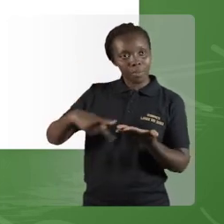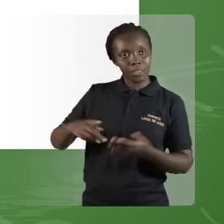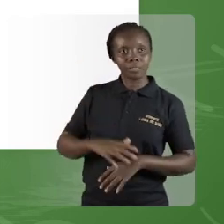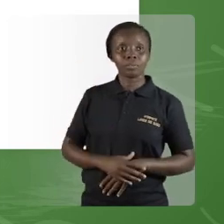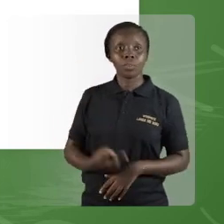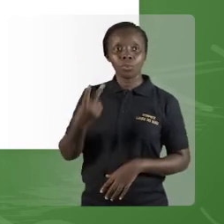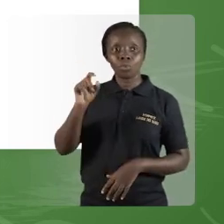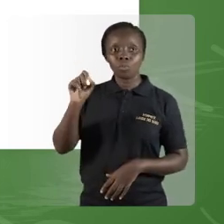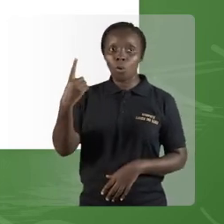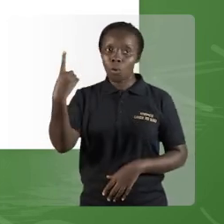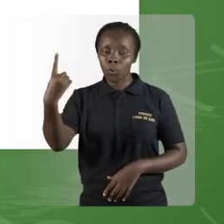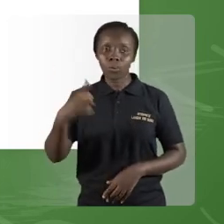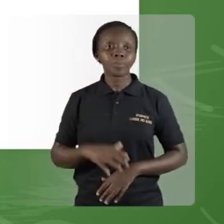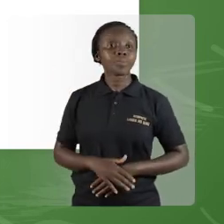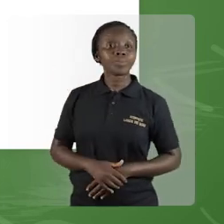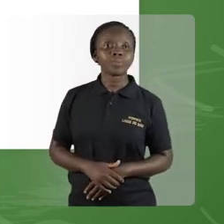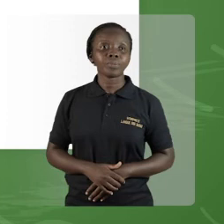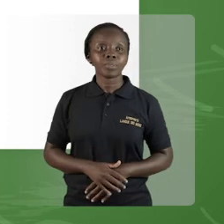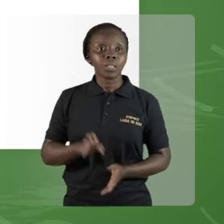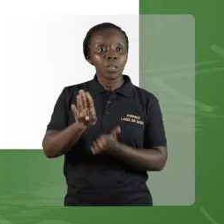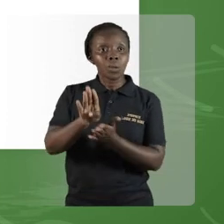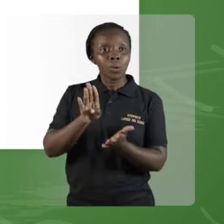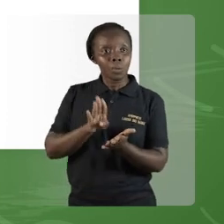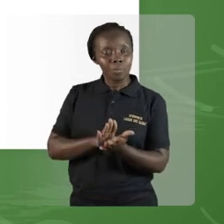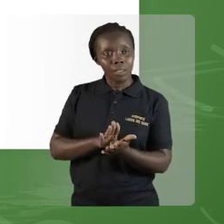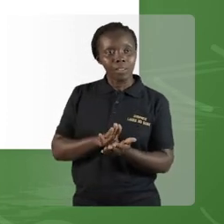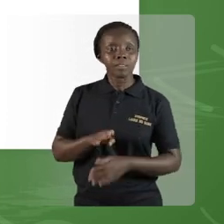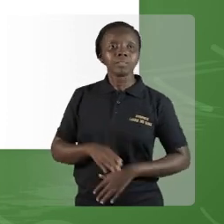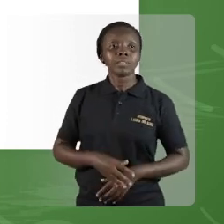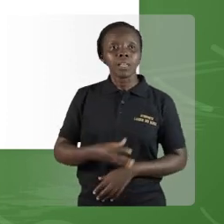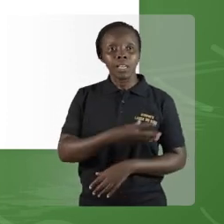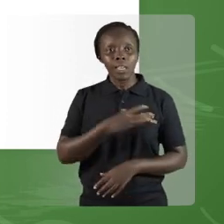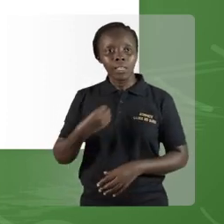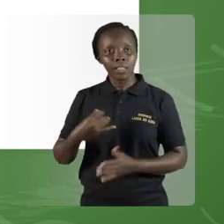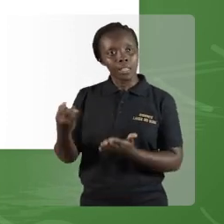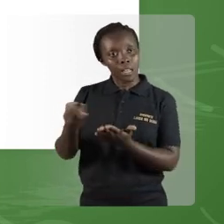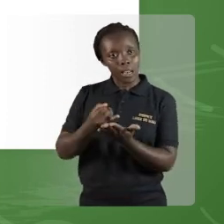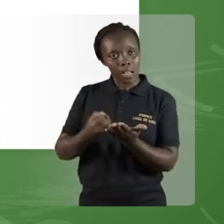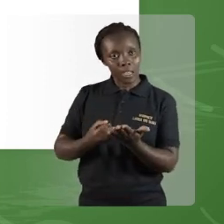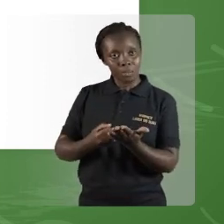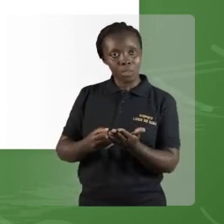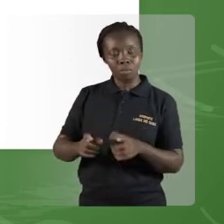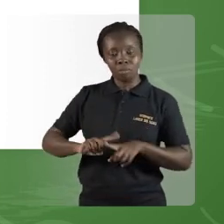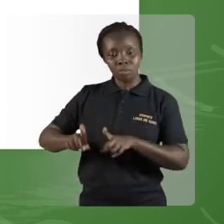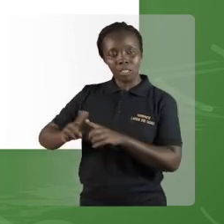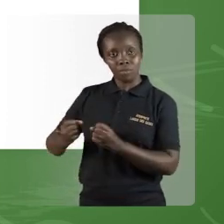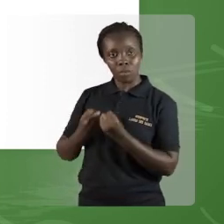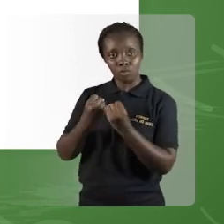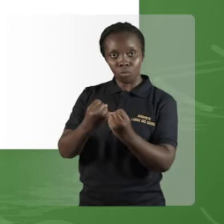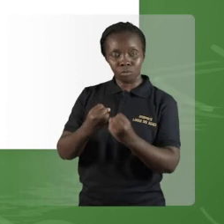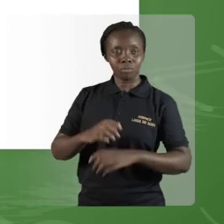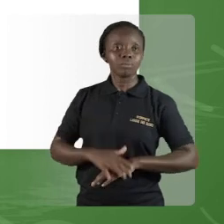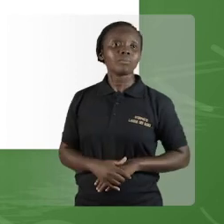2, 1. Le bilan et la représentation des forces.